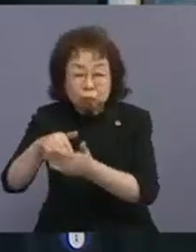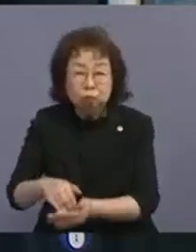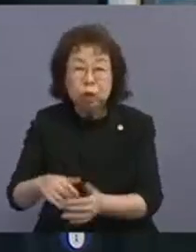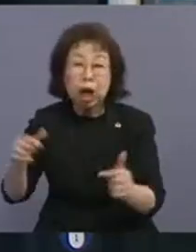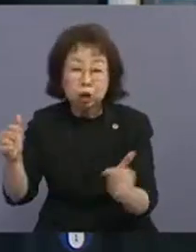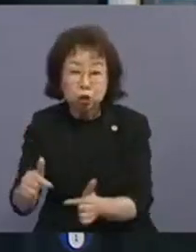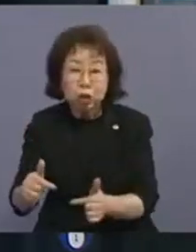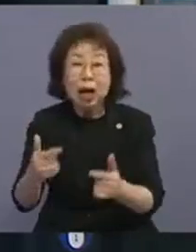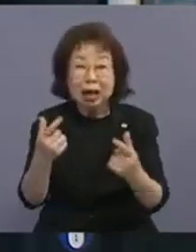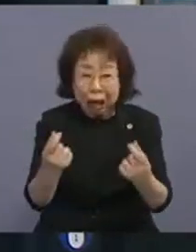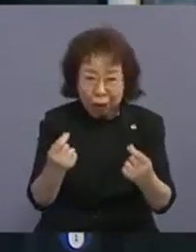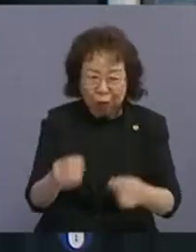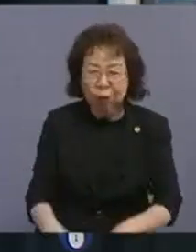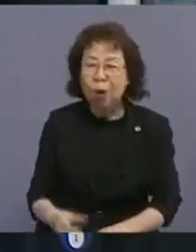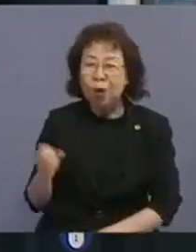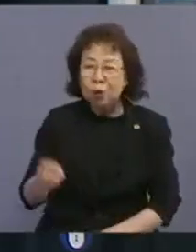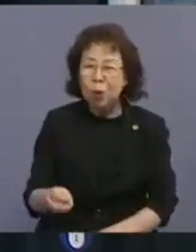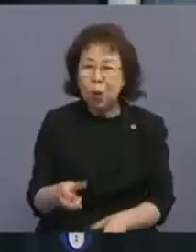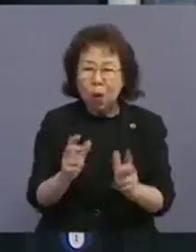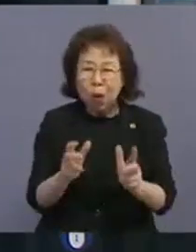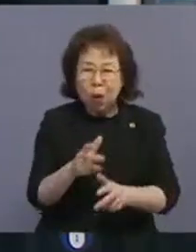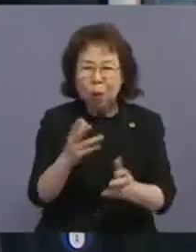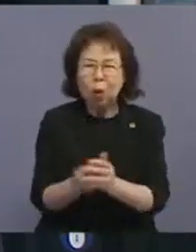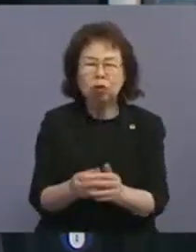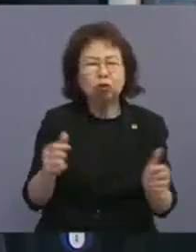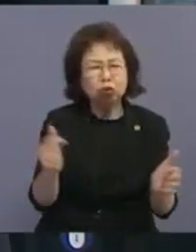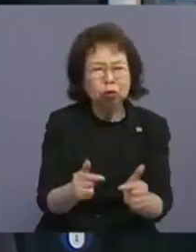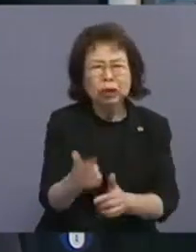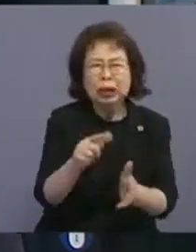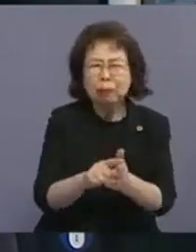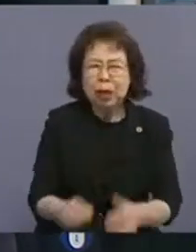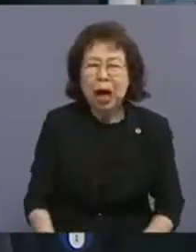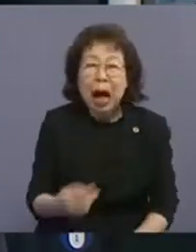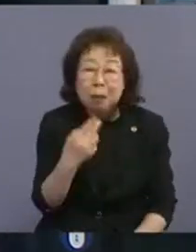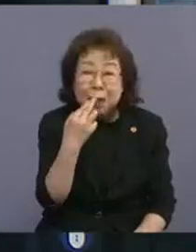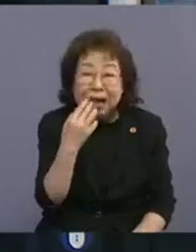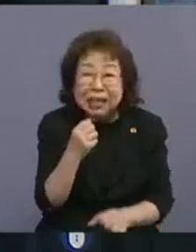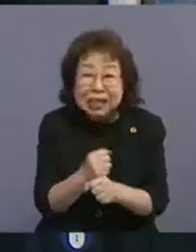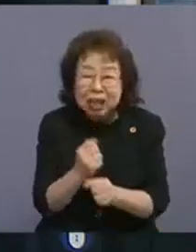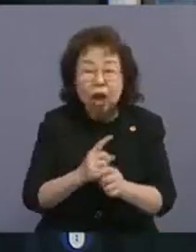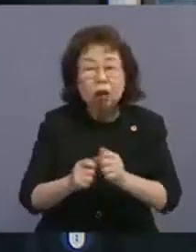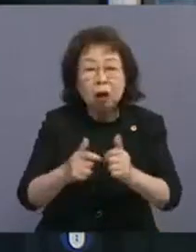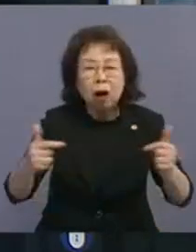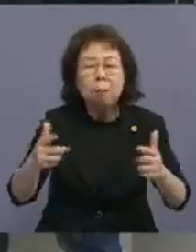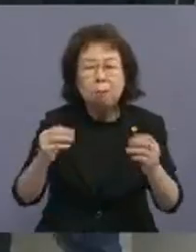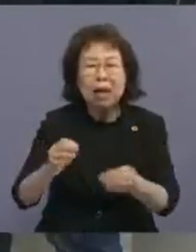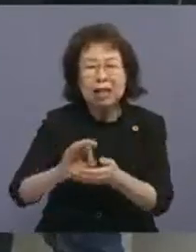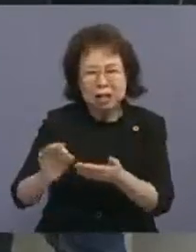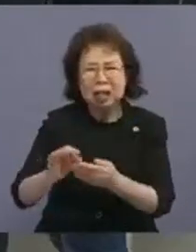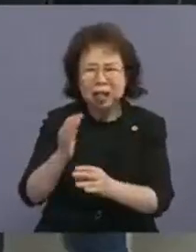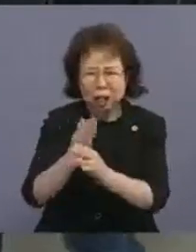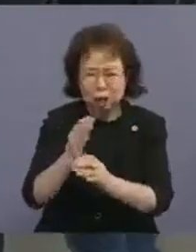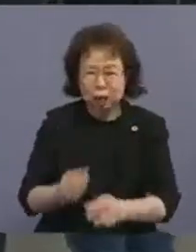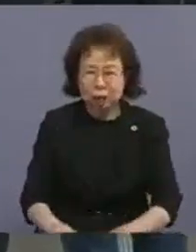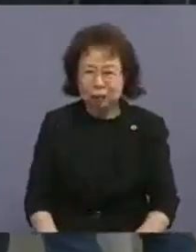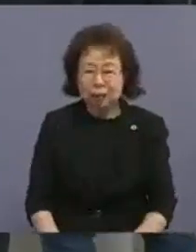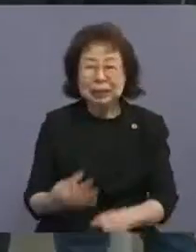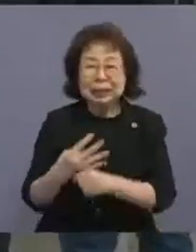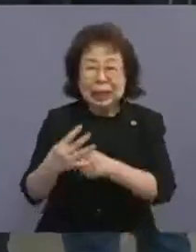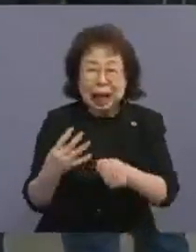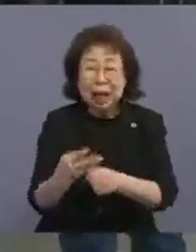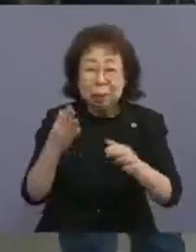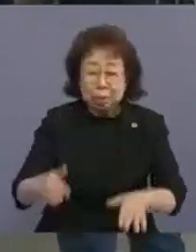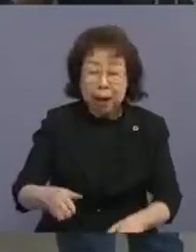거에도 관심이 많고요. 그리고 조립을 줄여야 되기 때문에 이게 플라스틱 제품들이 점점 더 많이 쓰여지고 있고요. 4년 만에